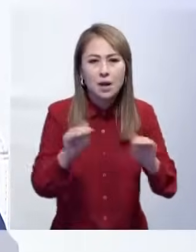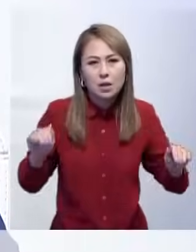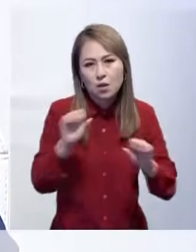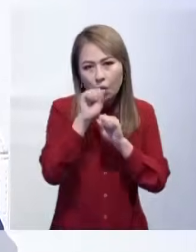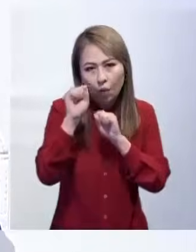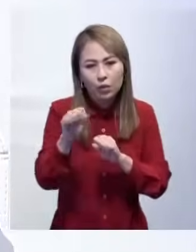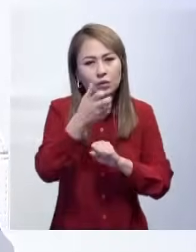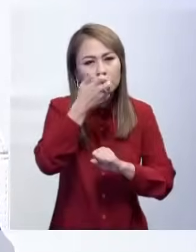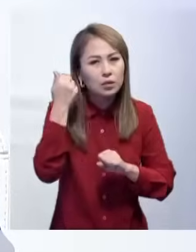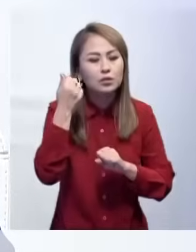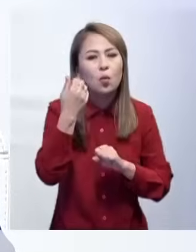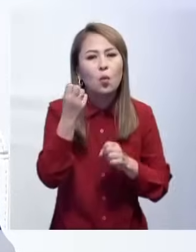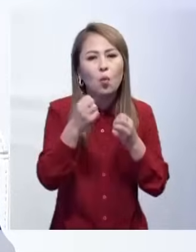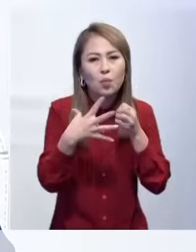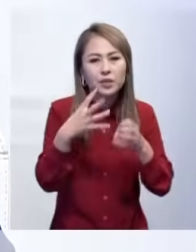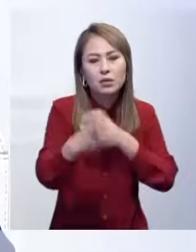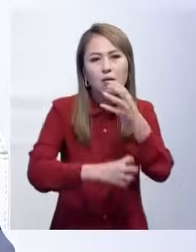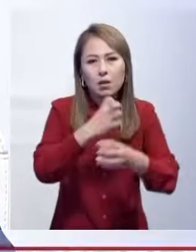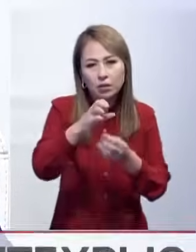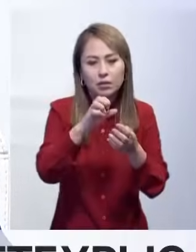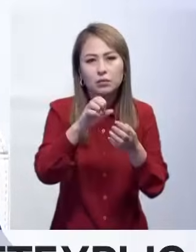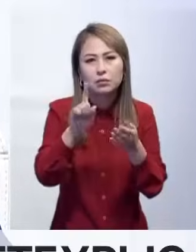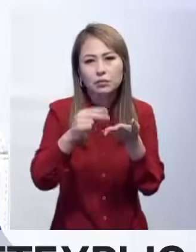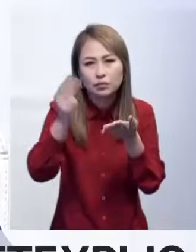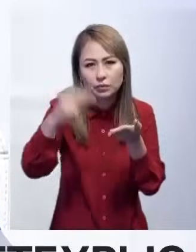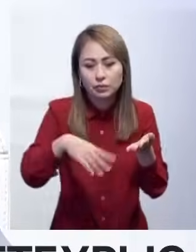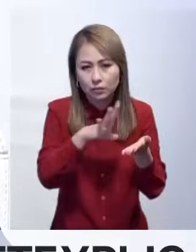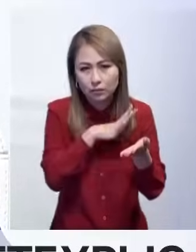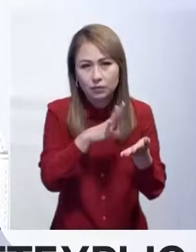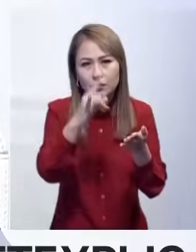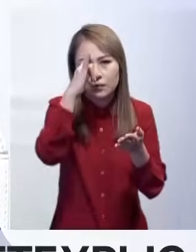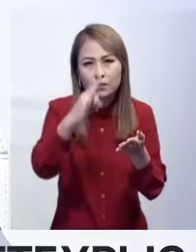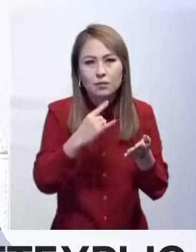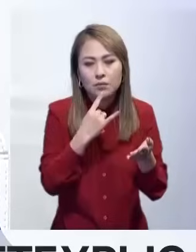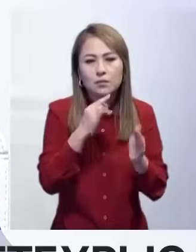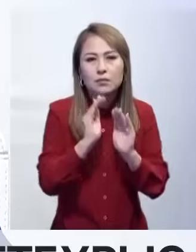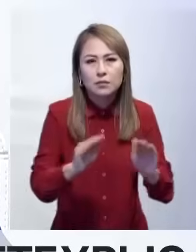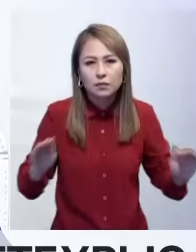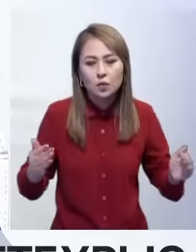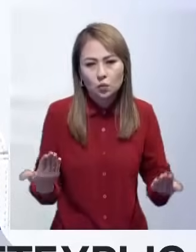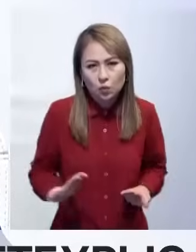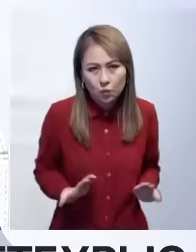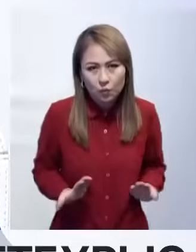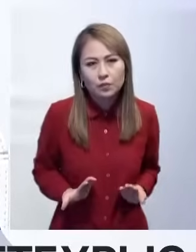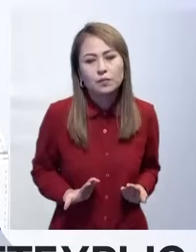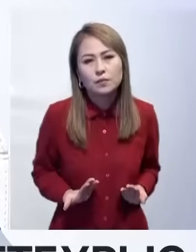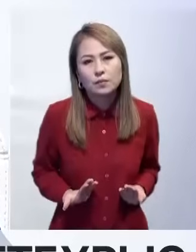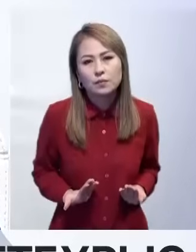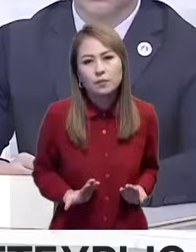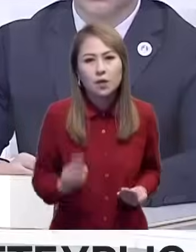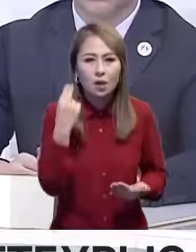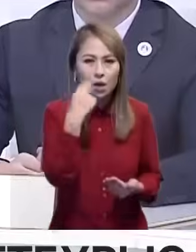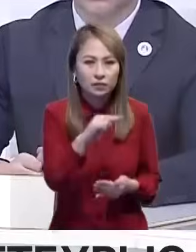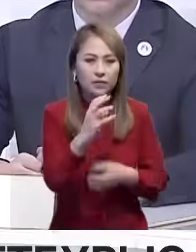қорғау саласындағы 15 халықаралық құжатқа қол қосылған. Қазақстанның балаларының өмір сүру